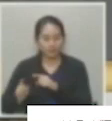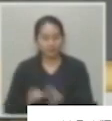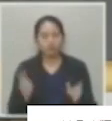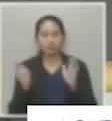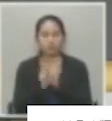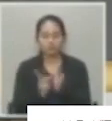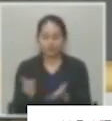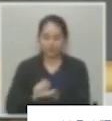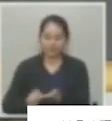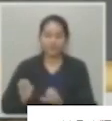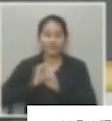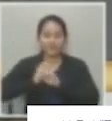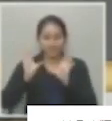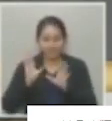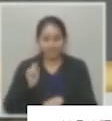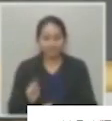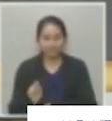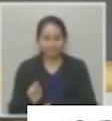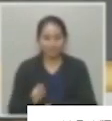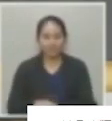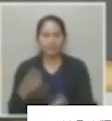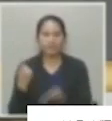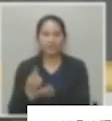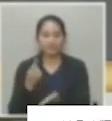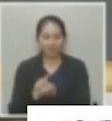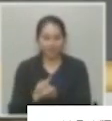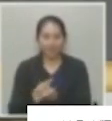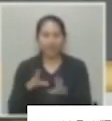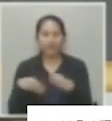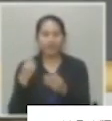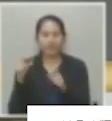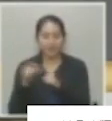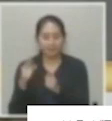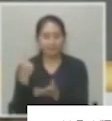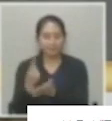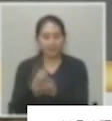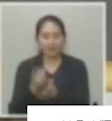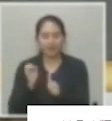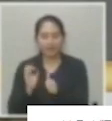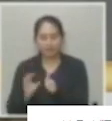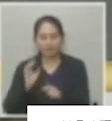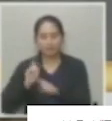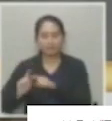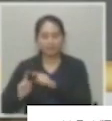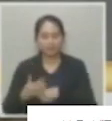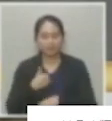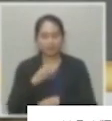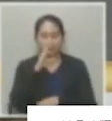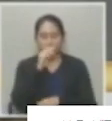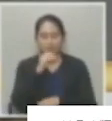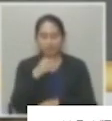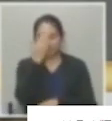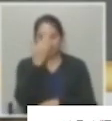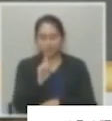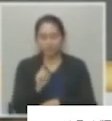ไว้เนี่ยชัดเจนว่าท่านให้ที่ให้คำปรึกษาและให้คำแนะนำในการจัดทำอะไรต่างๆด้วยผมพูดประเด็นนี้เพราะว่าเ